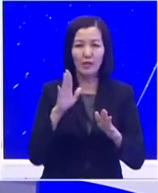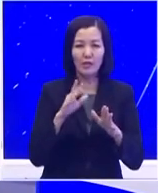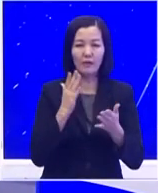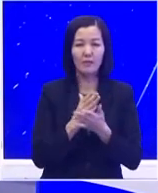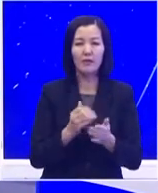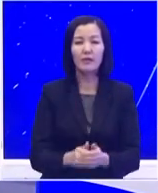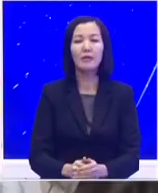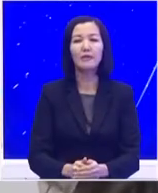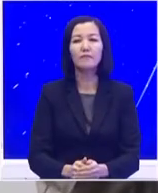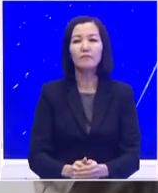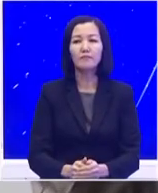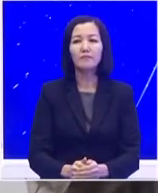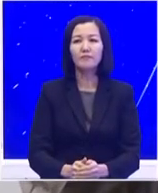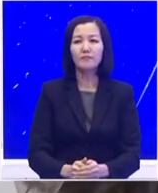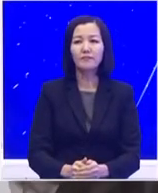бар.